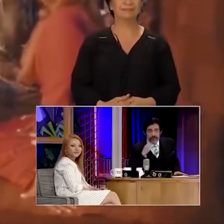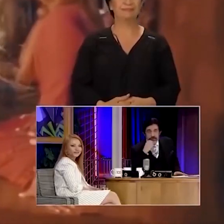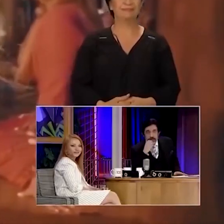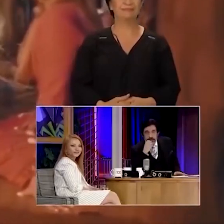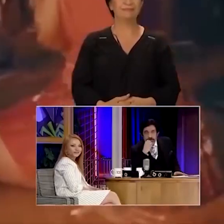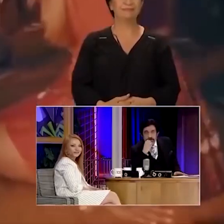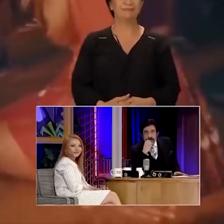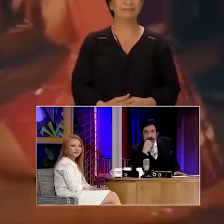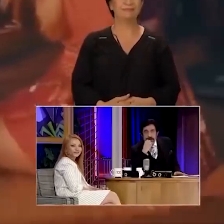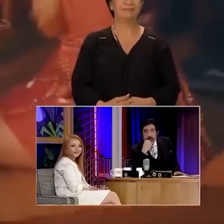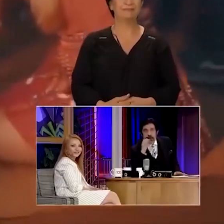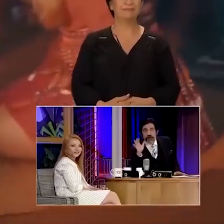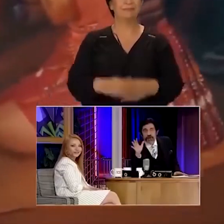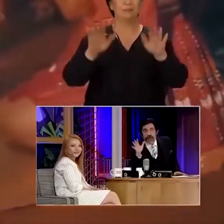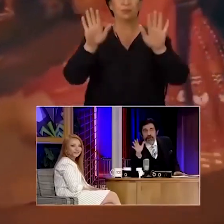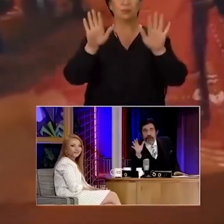koyamaz